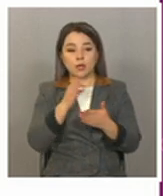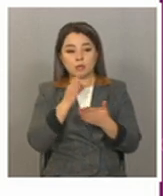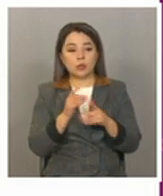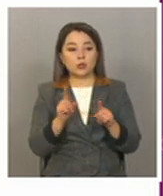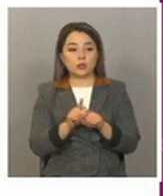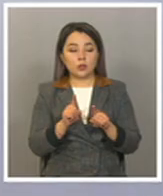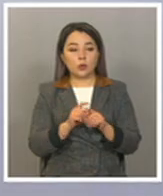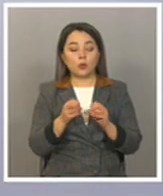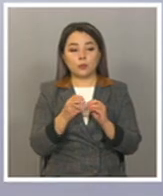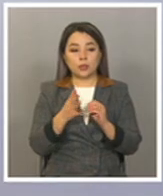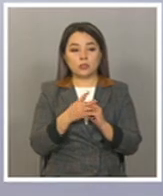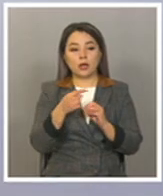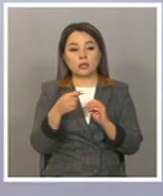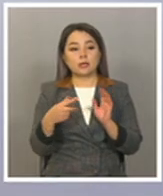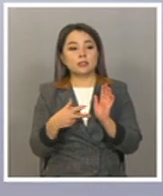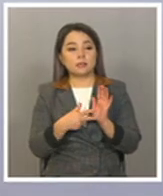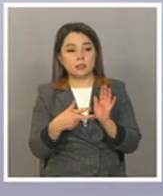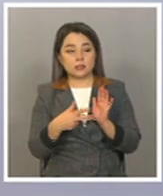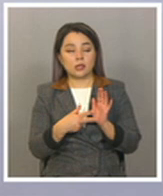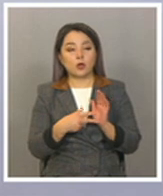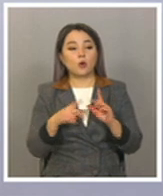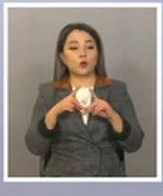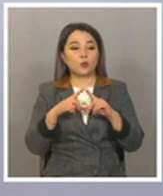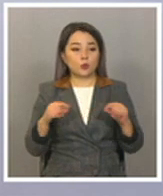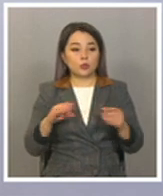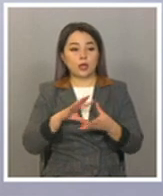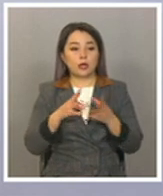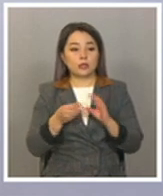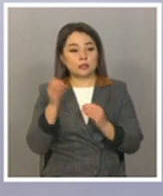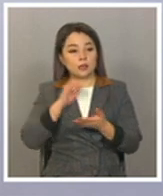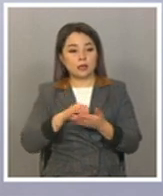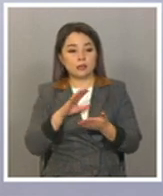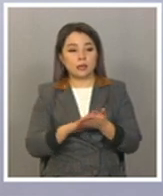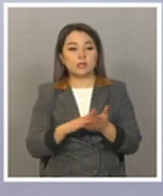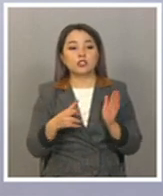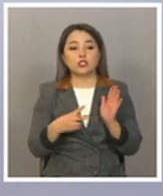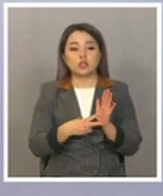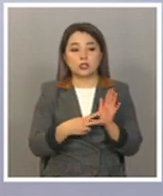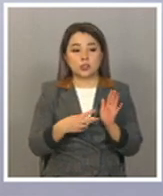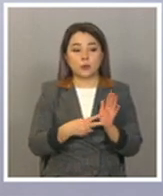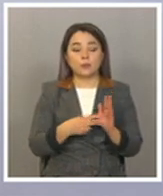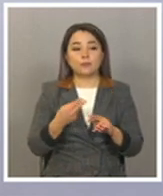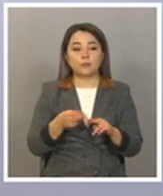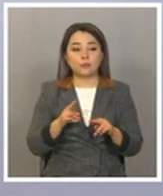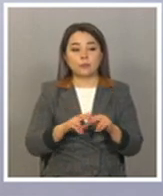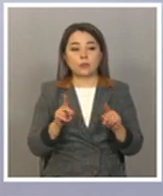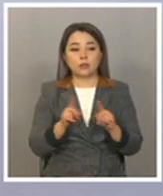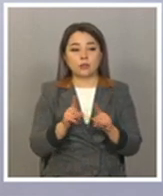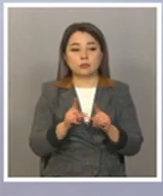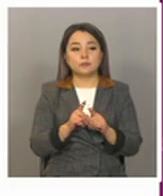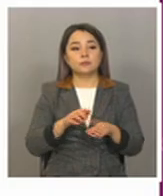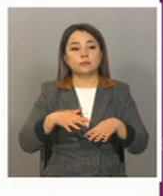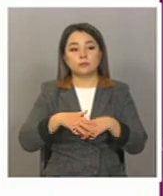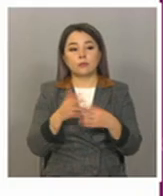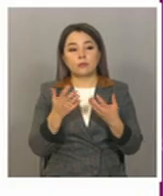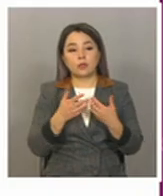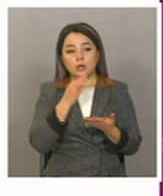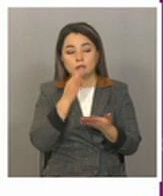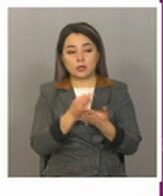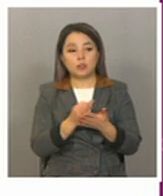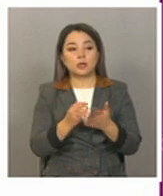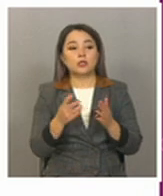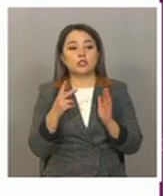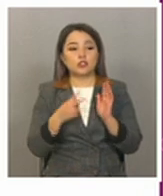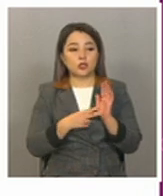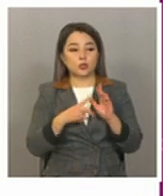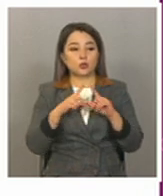8-ді азайтамыз. Сонда 3 бұрыштар саны 7 екен. Демек, бұл есептің жауабы 7 3